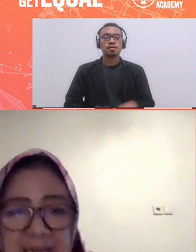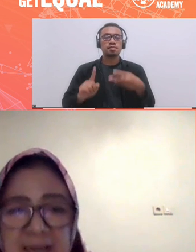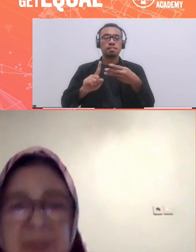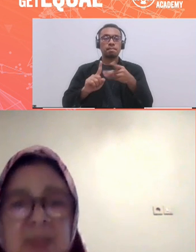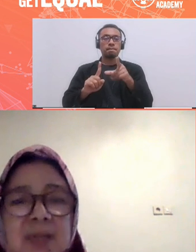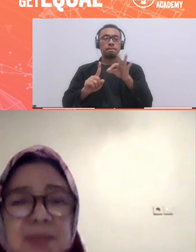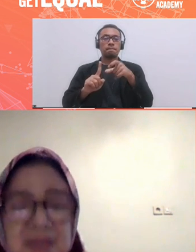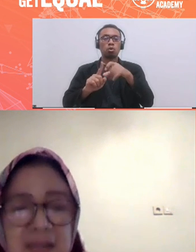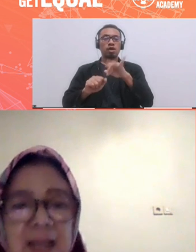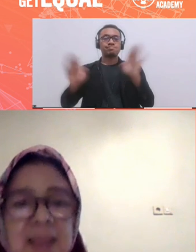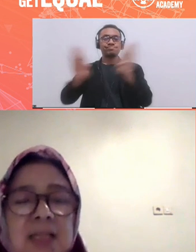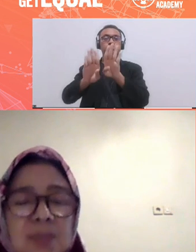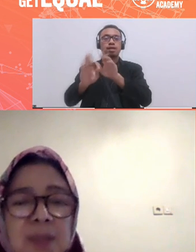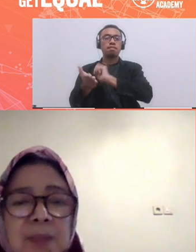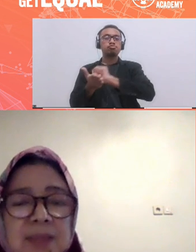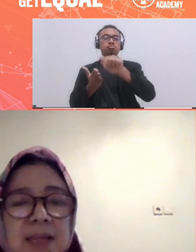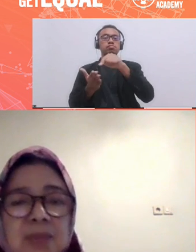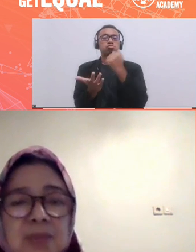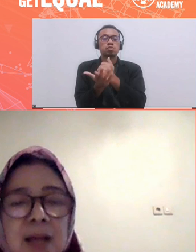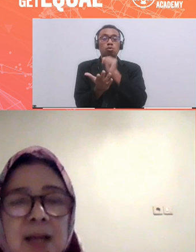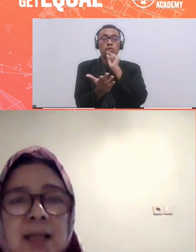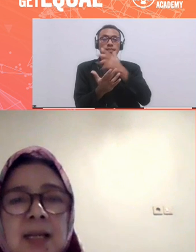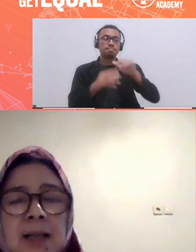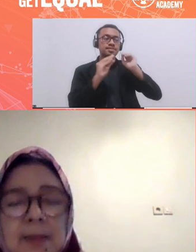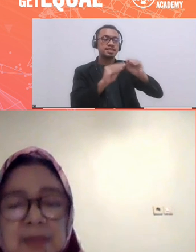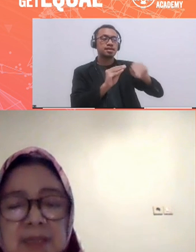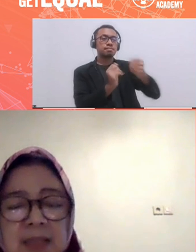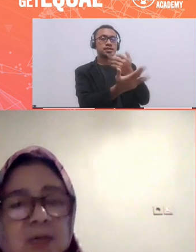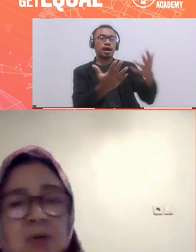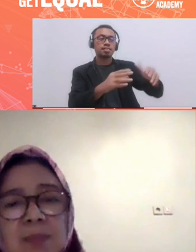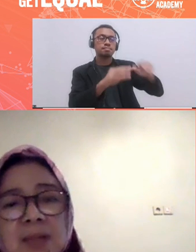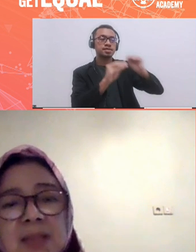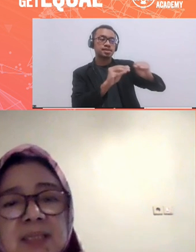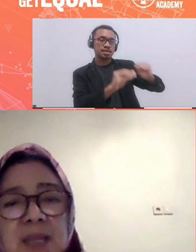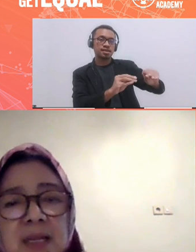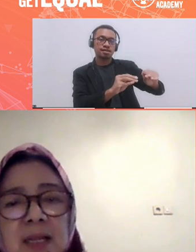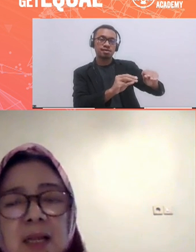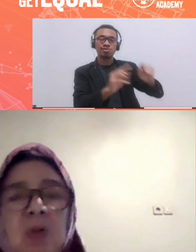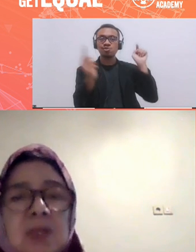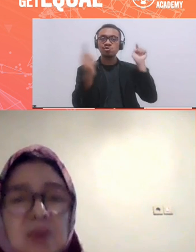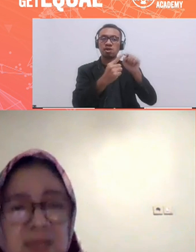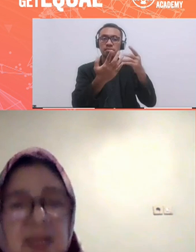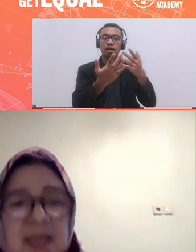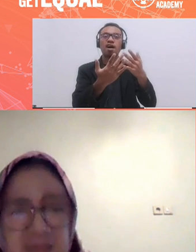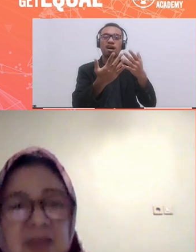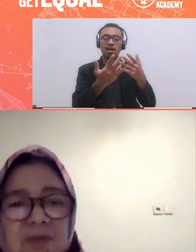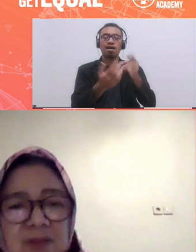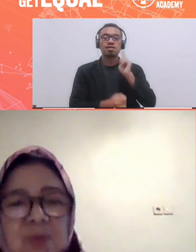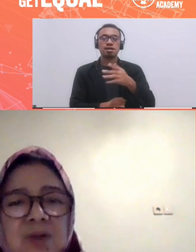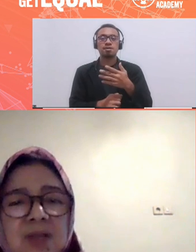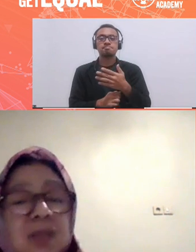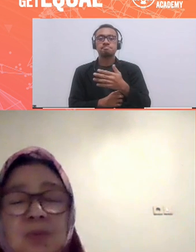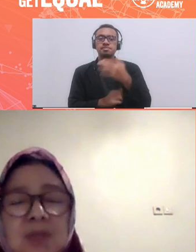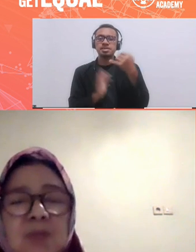mendidik, mendidik masyarakat supaya masyarakat juga tidak terkontaminasi dengan konten-konten yang negatif.